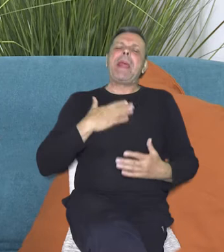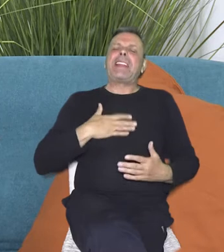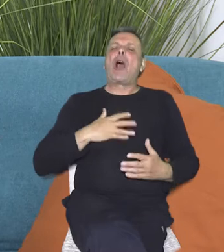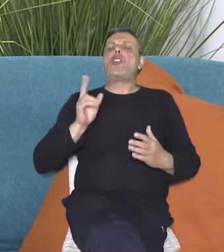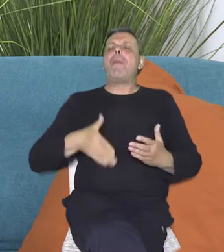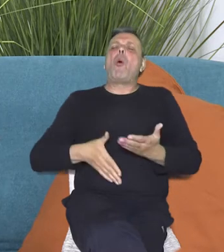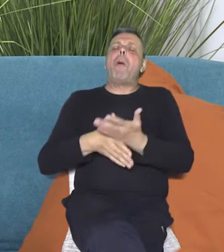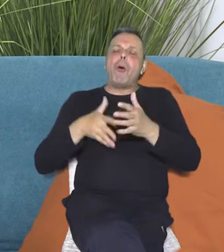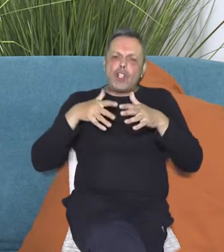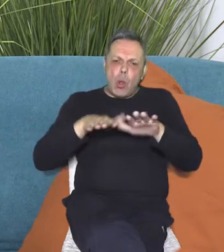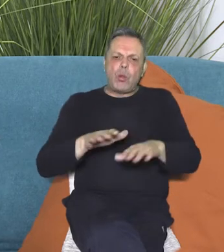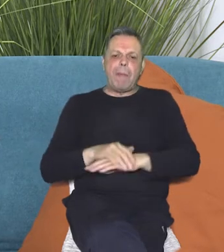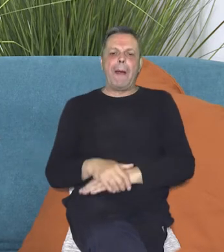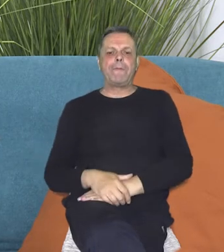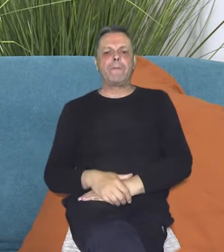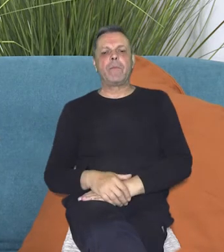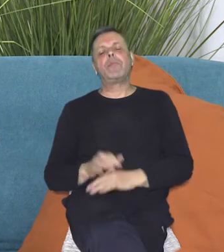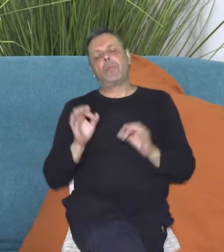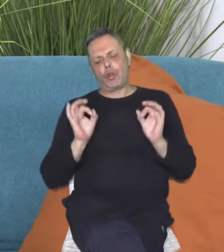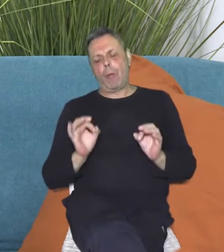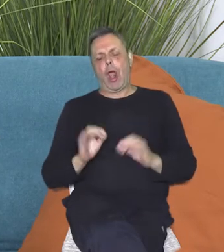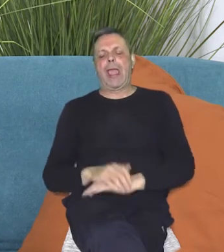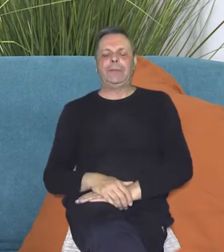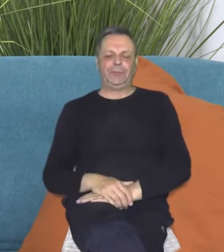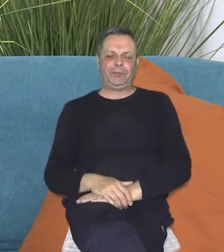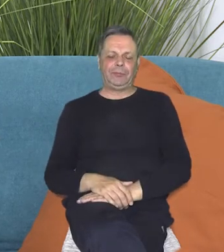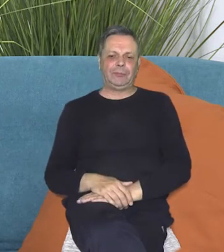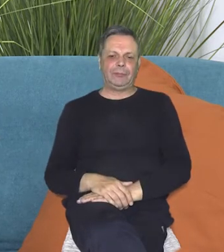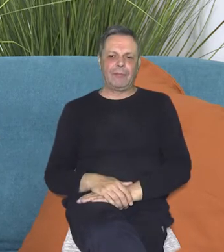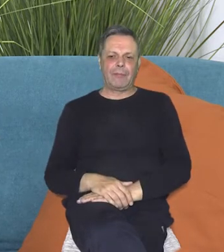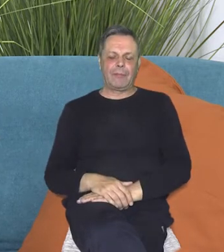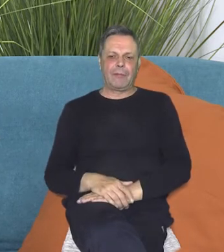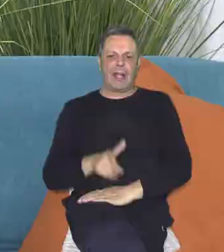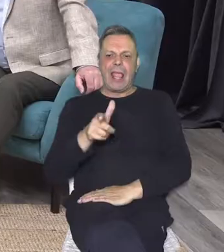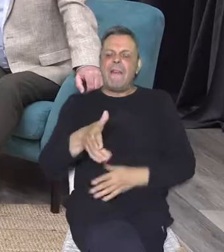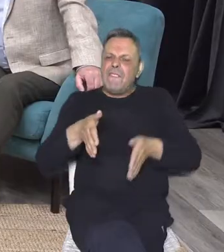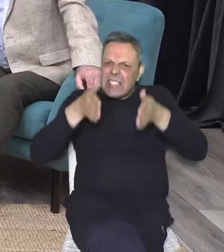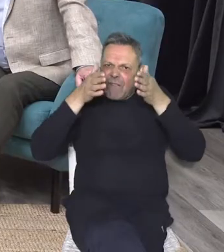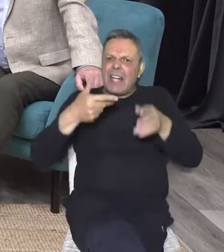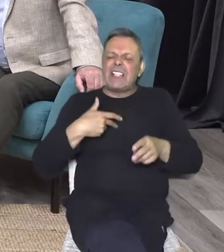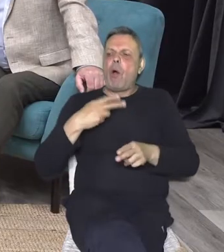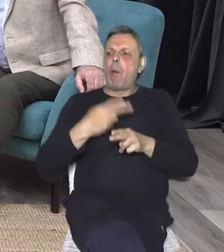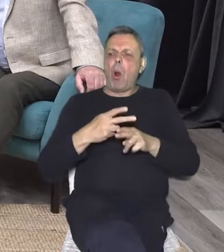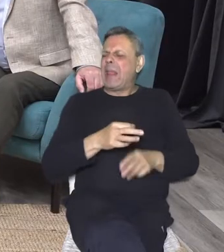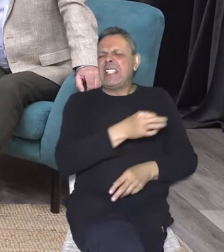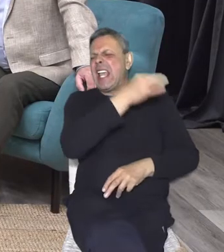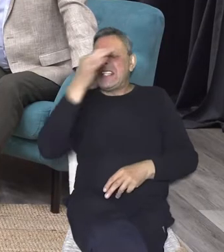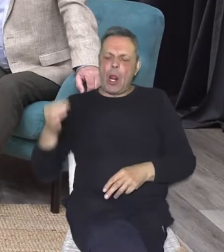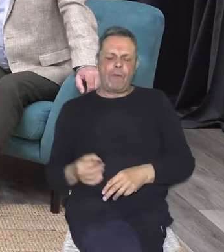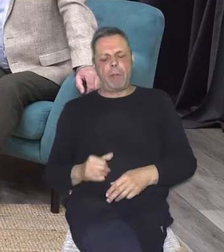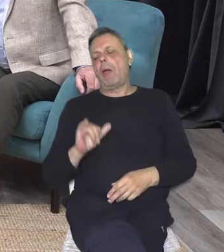pomoći jer imam veliko znanje, prema tome dobro je biti. Da, i vjerni ste svojoj bolnici bili svo